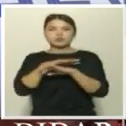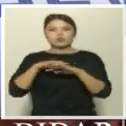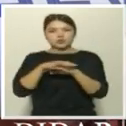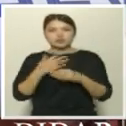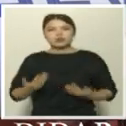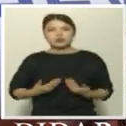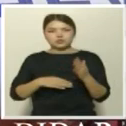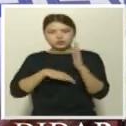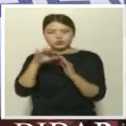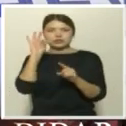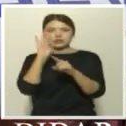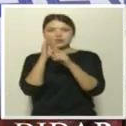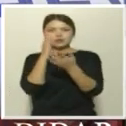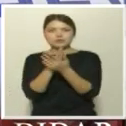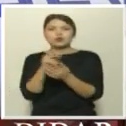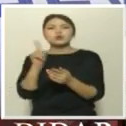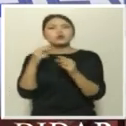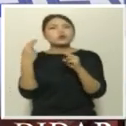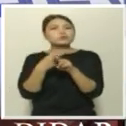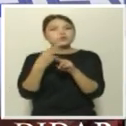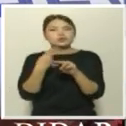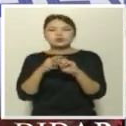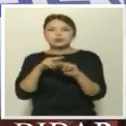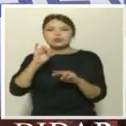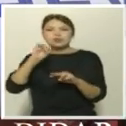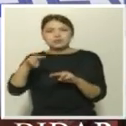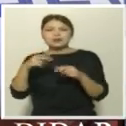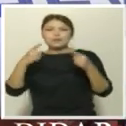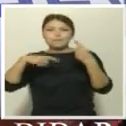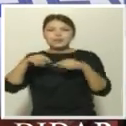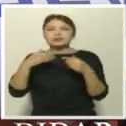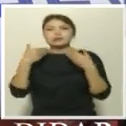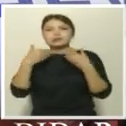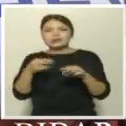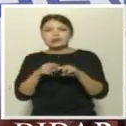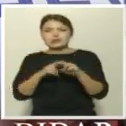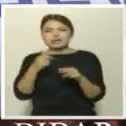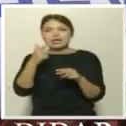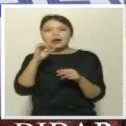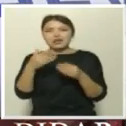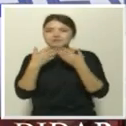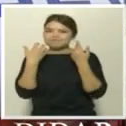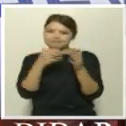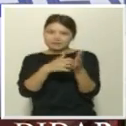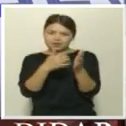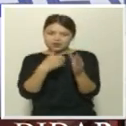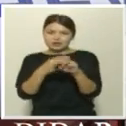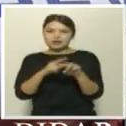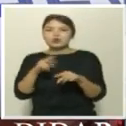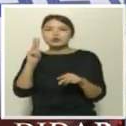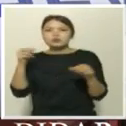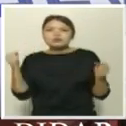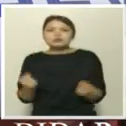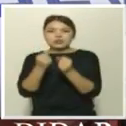время одним из факторов, препятствующих развитию малого и среднего бизнеса, производство дефицита газа. Мы окажем полную поддержку